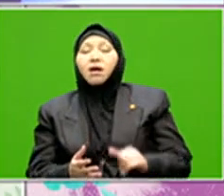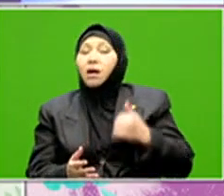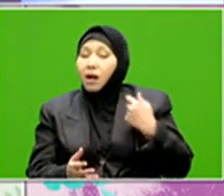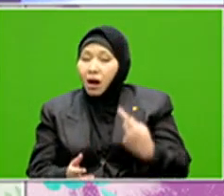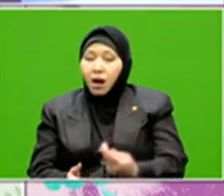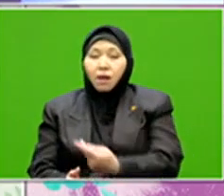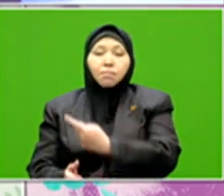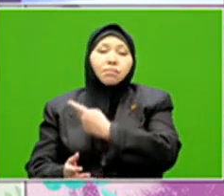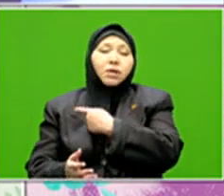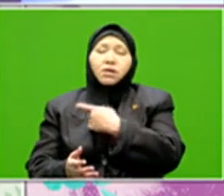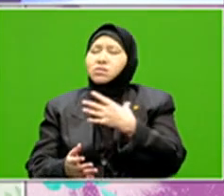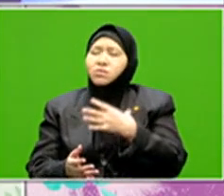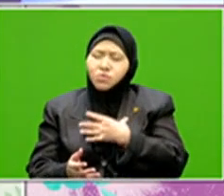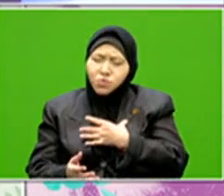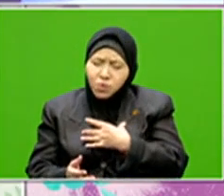نترك ما